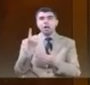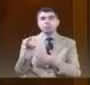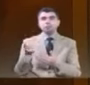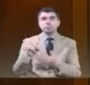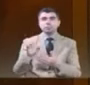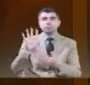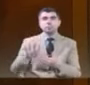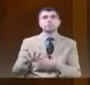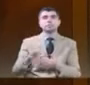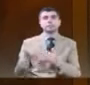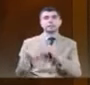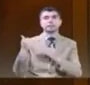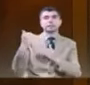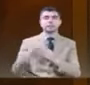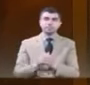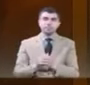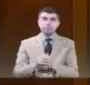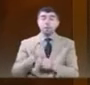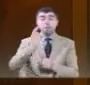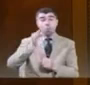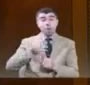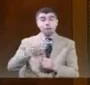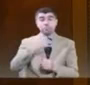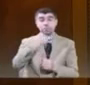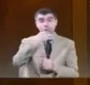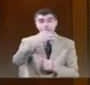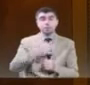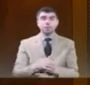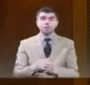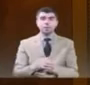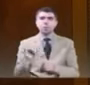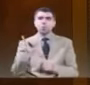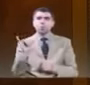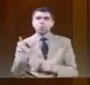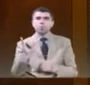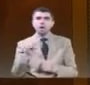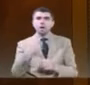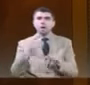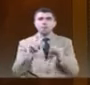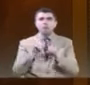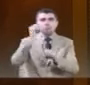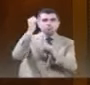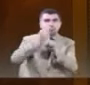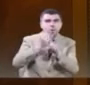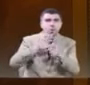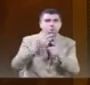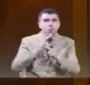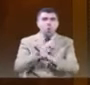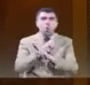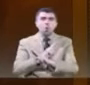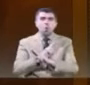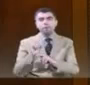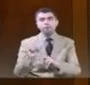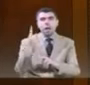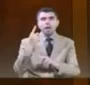وهنا لا بد أن أوضح أمرا مهما، وهو لماذا يتعين مراجعة جميع هذه المقاييس مرة